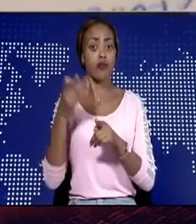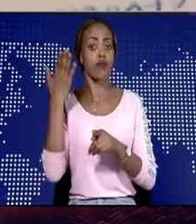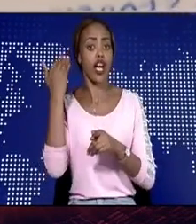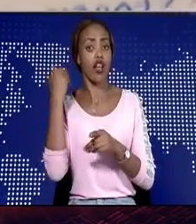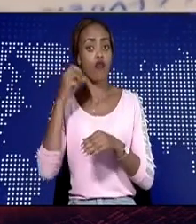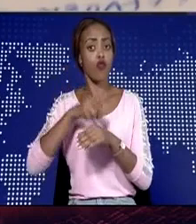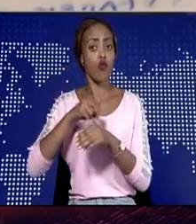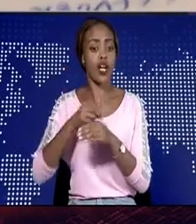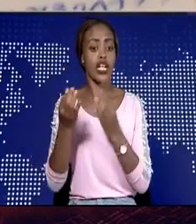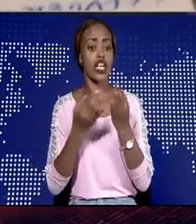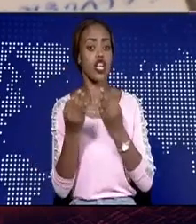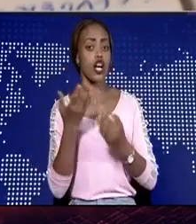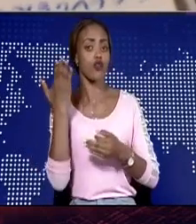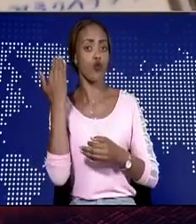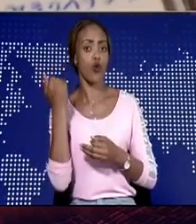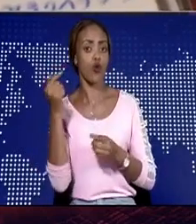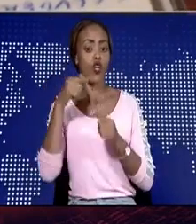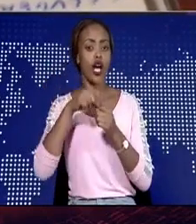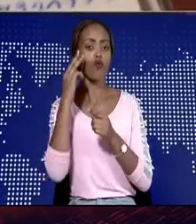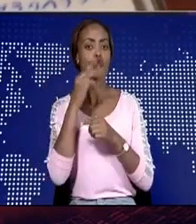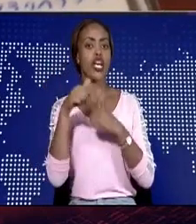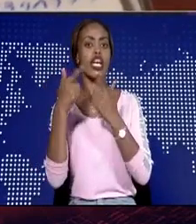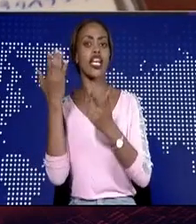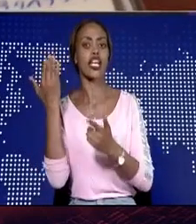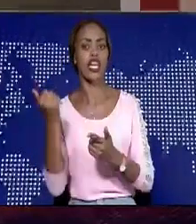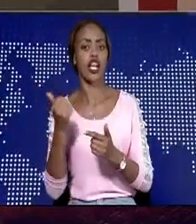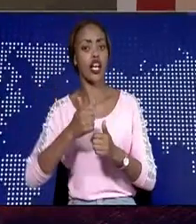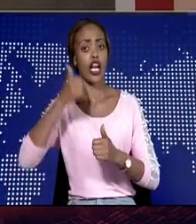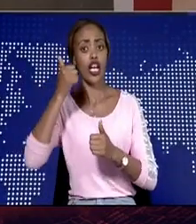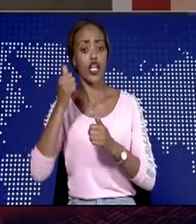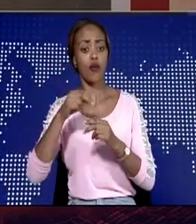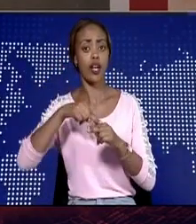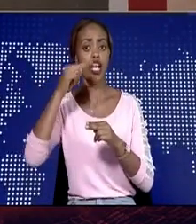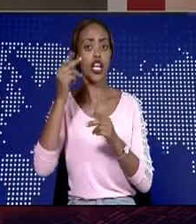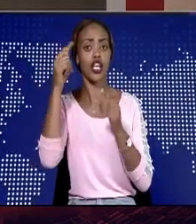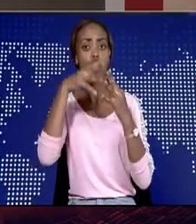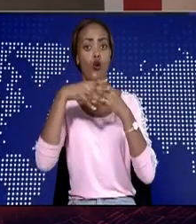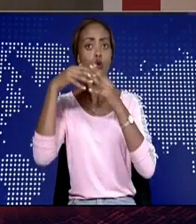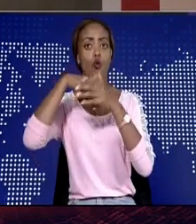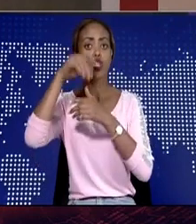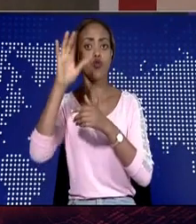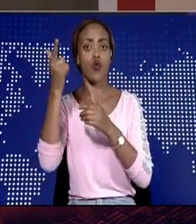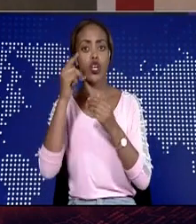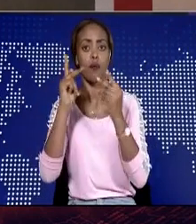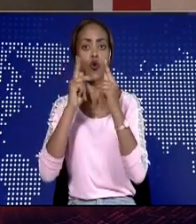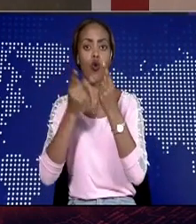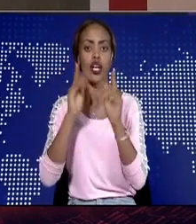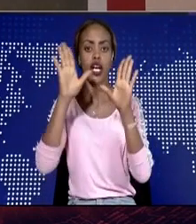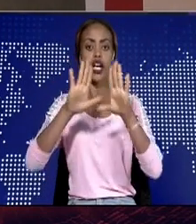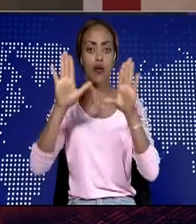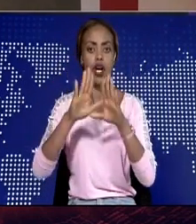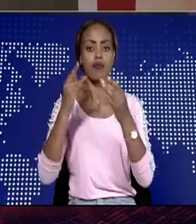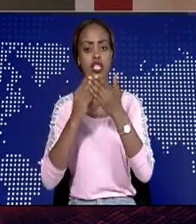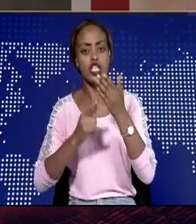እዋን ገሊፀልካ ዝነበርኩ ናብ ሱዳን ከይደ ነይረ ቀንዲ መበገሲ ናይ ወፃኢ ናይ ፕሮፓጋንዳ ስራሕቲ ገምጋም ኣካይዳ